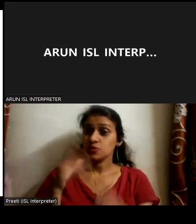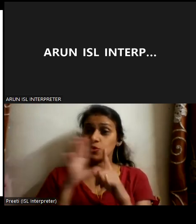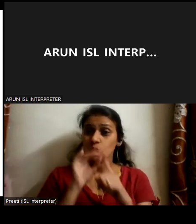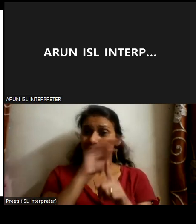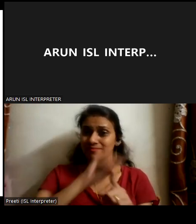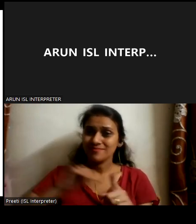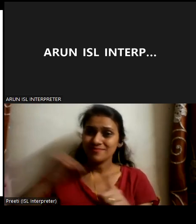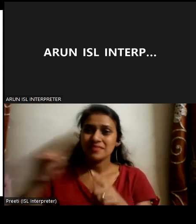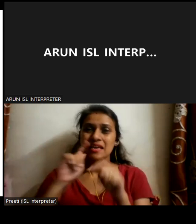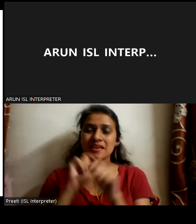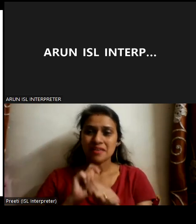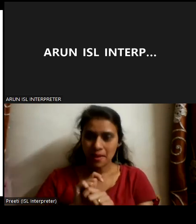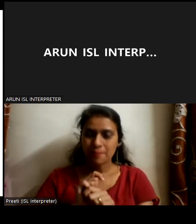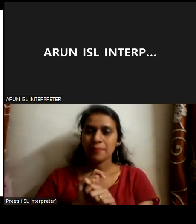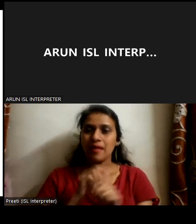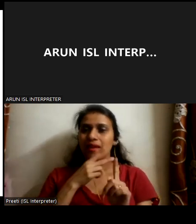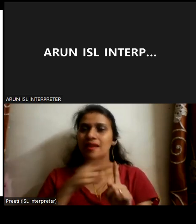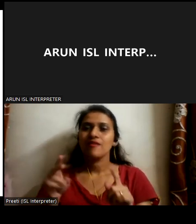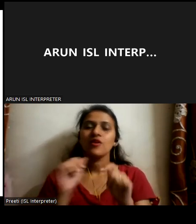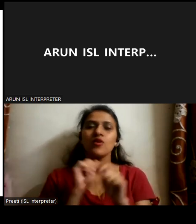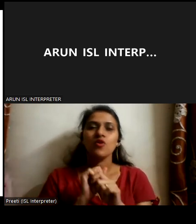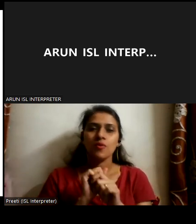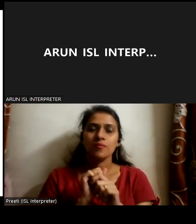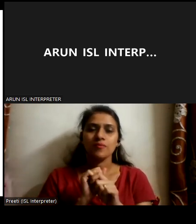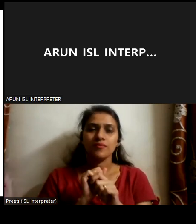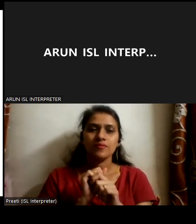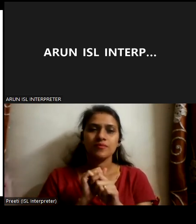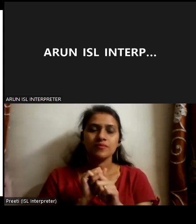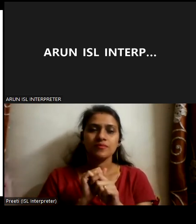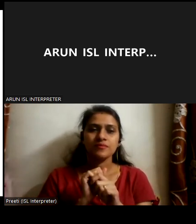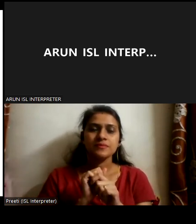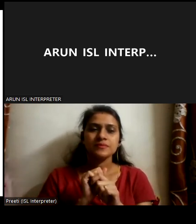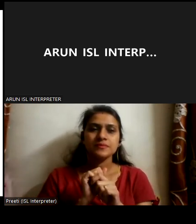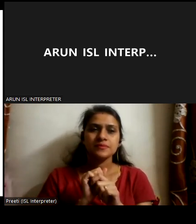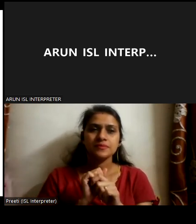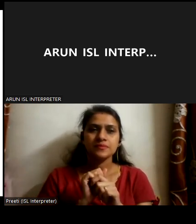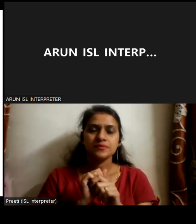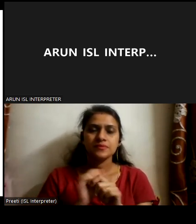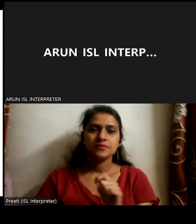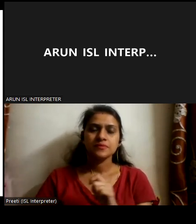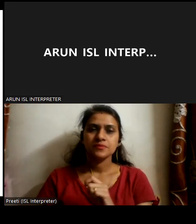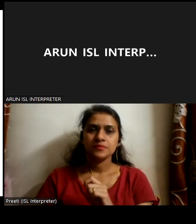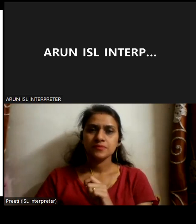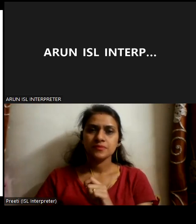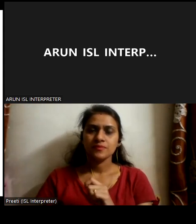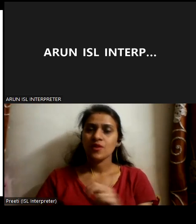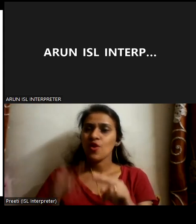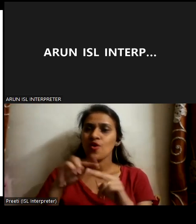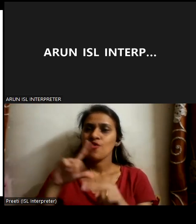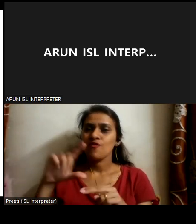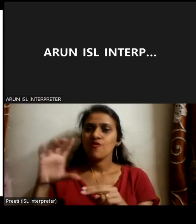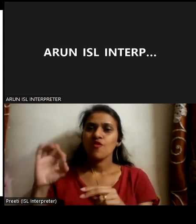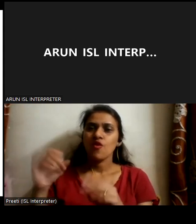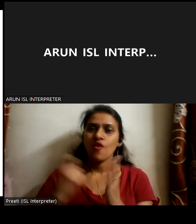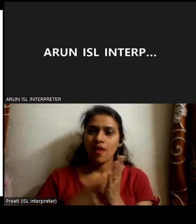फ्लोर लेवल वर्क्स. अब फ्लोर लेवल वर्क क्या हुआ कि मान लीजिए जैसे मारुति का सर्विस सेंटर है, तो सर्विस सेंटर में